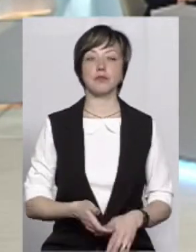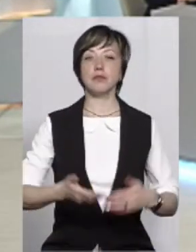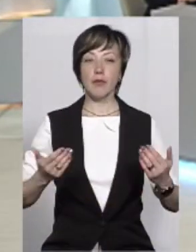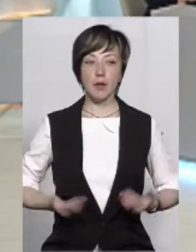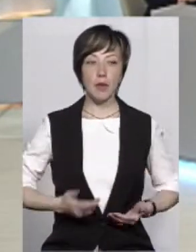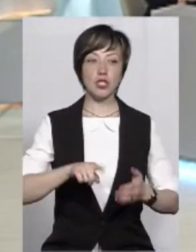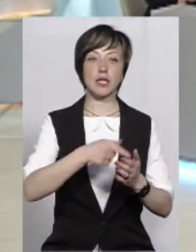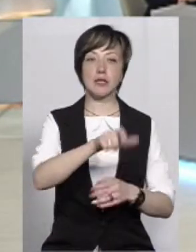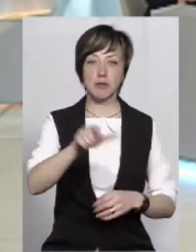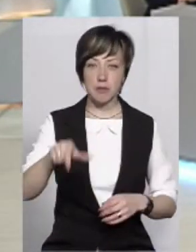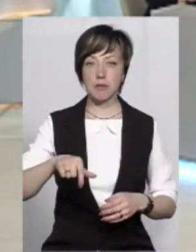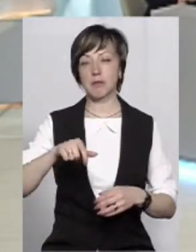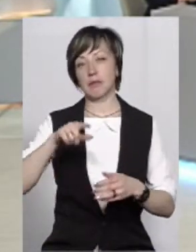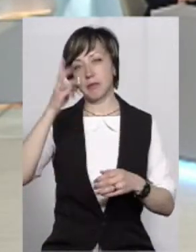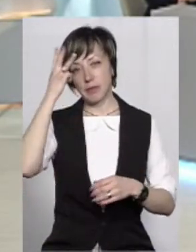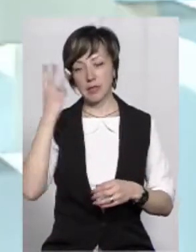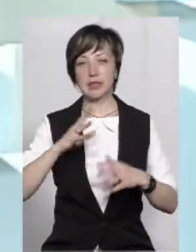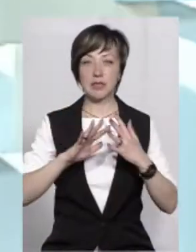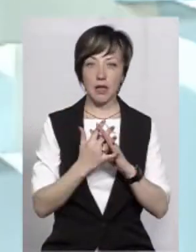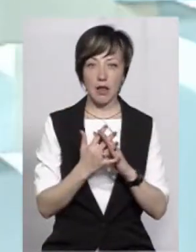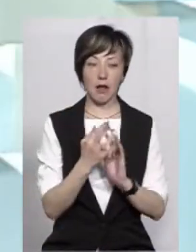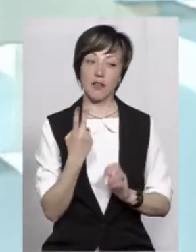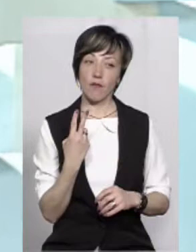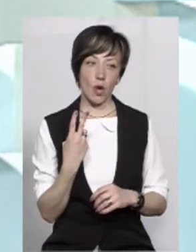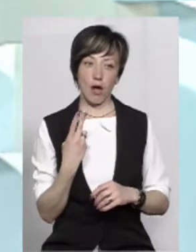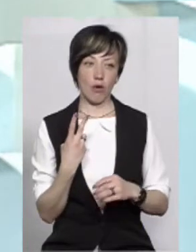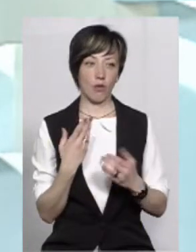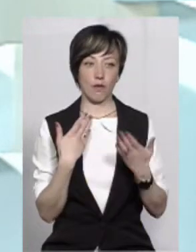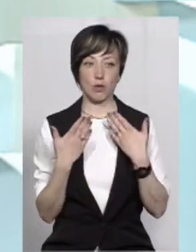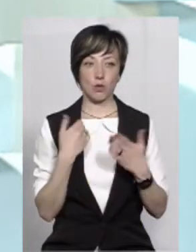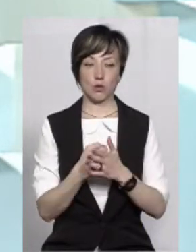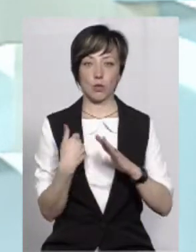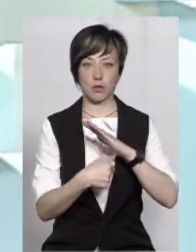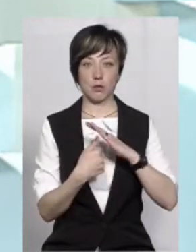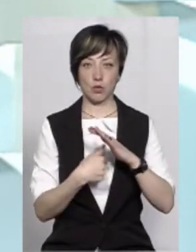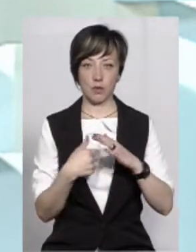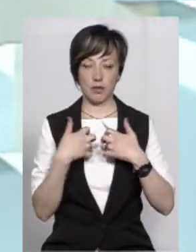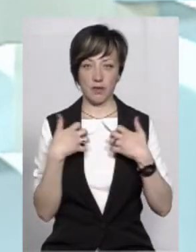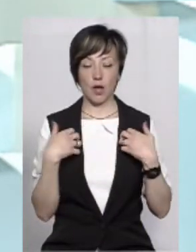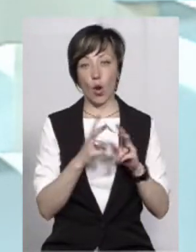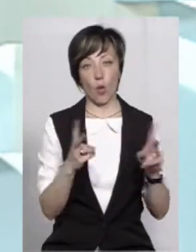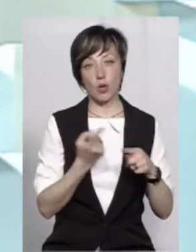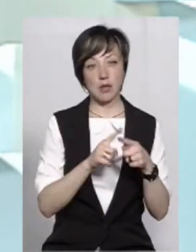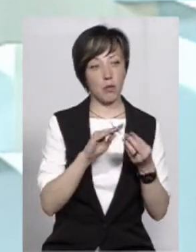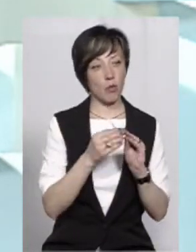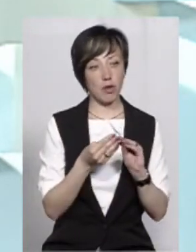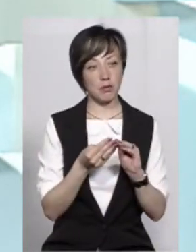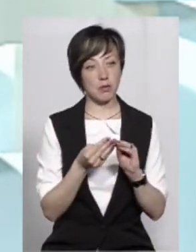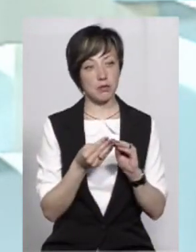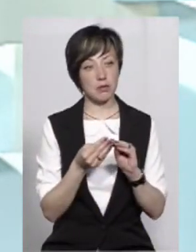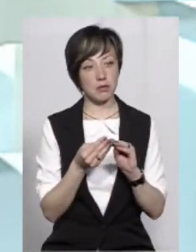мешканці міста, мешканці села двояко відносяться до безпритульних. Для когось це проблема,